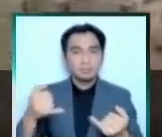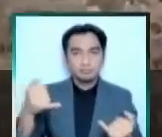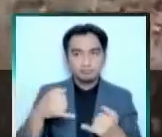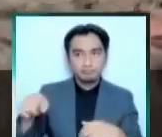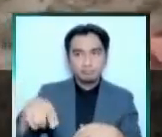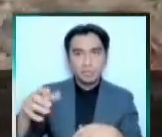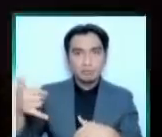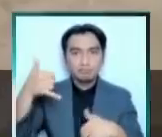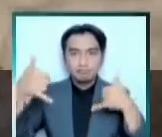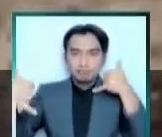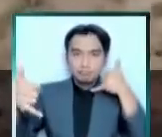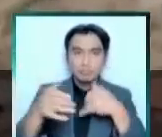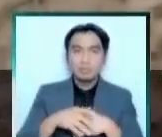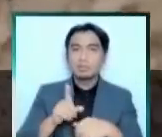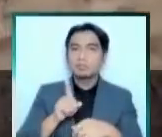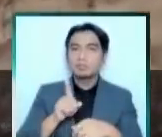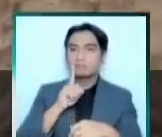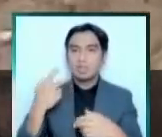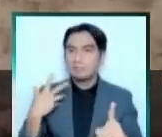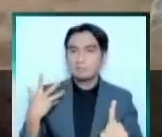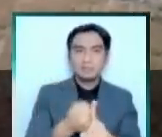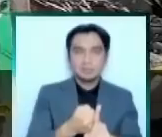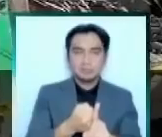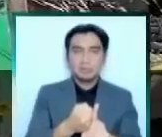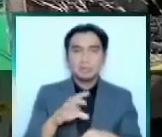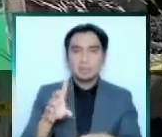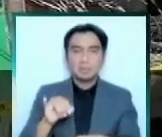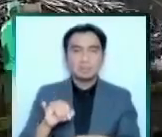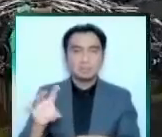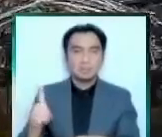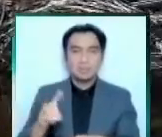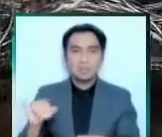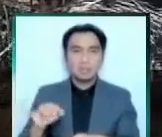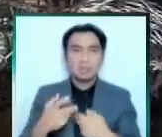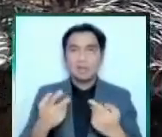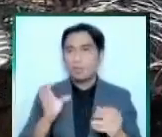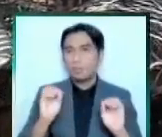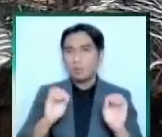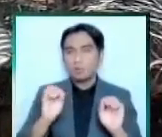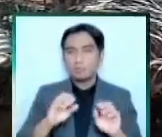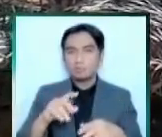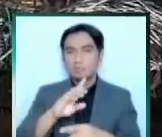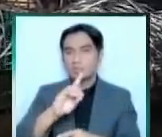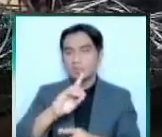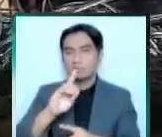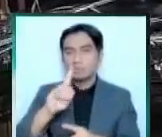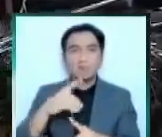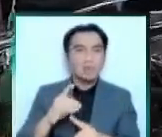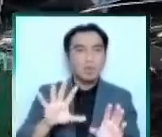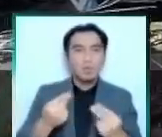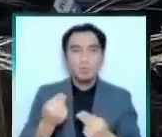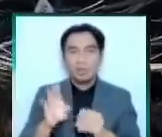at Dinagat Islands ang pinakanapuruhan ayon sa DICT. Wala pa silang maibigay na petsa kung kailan ito maibabalik. Nagbibigay